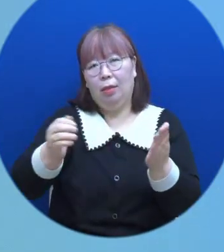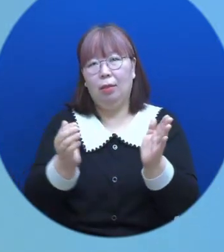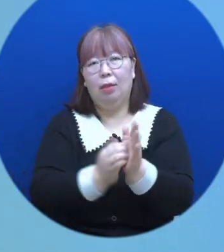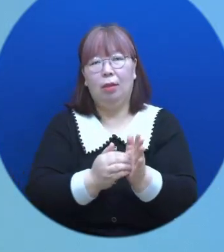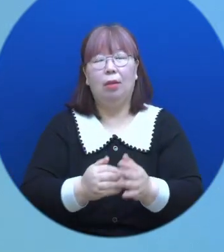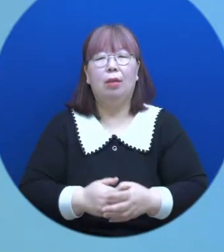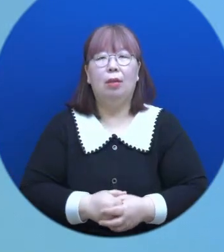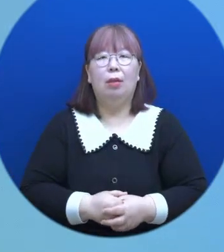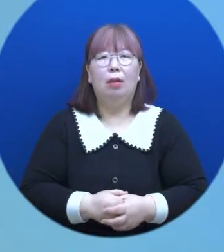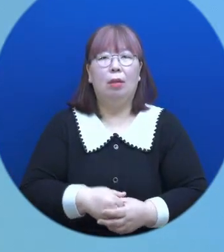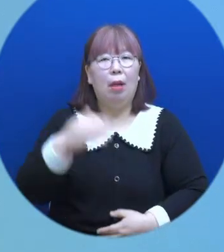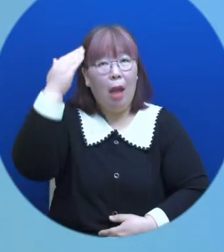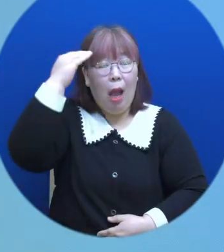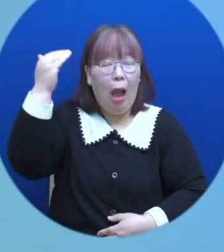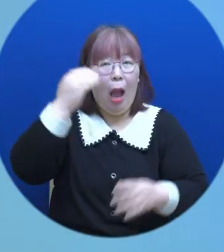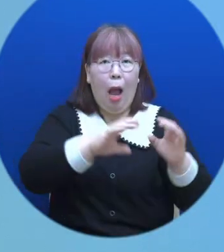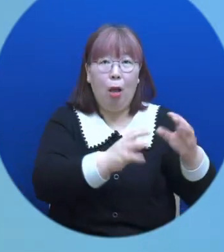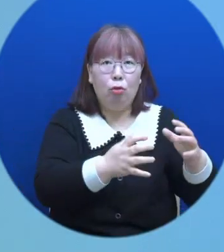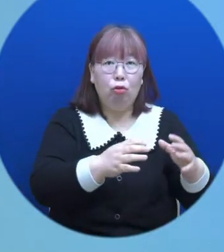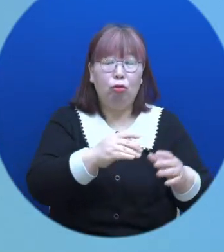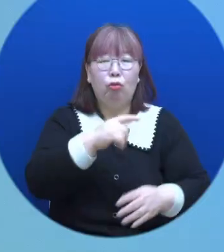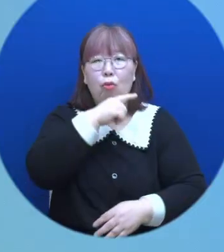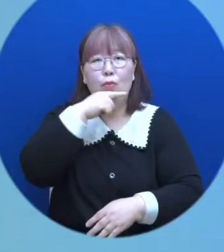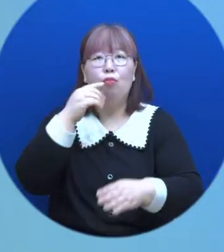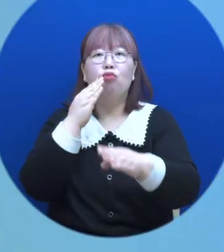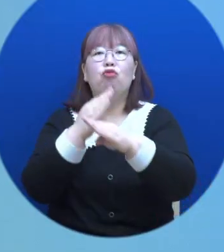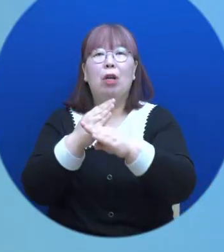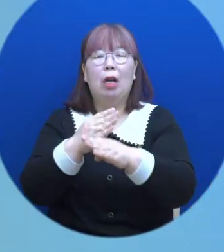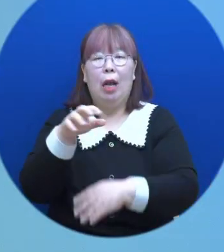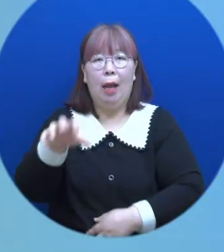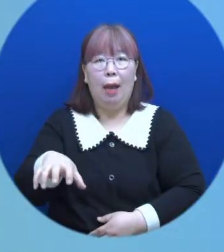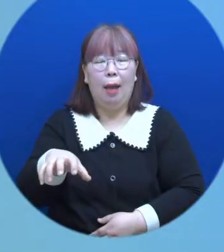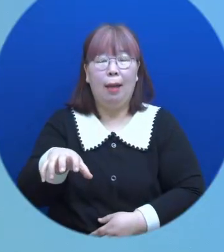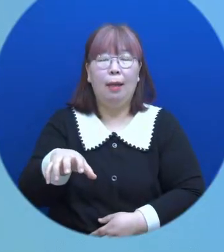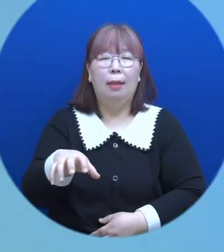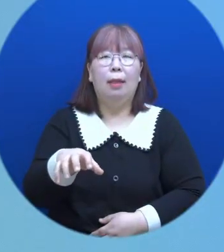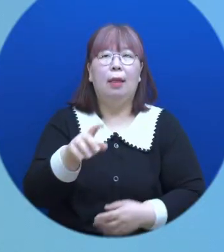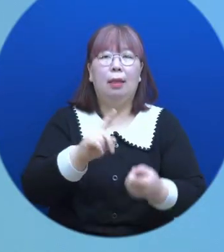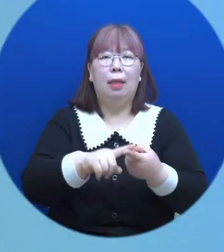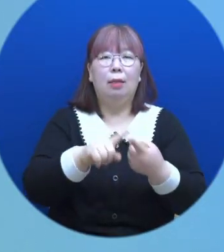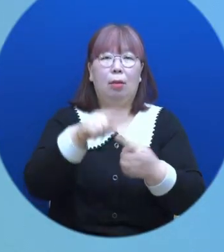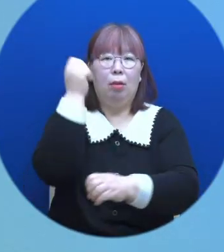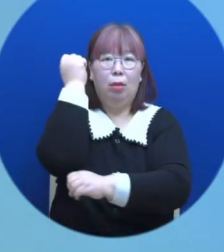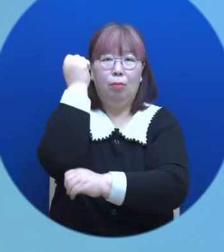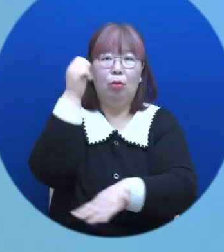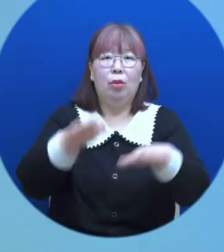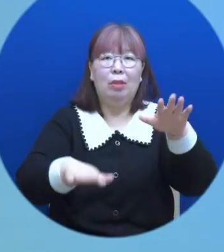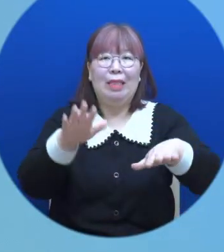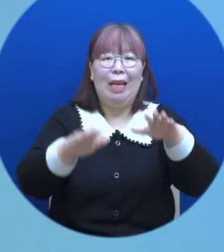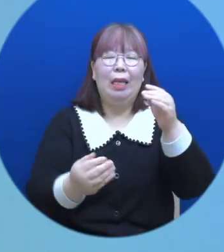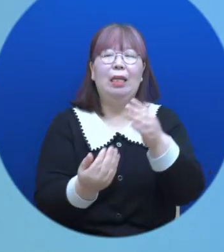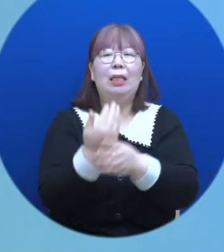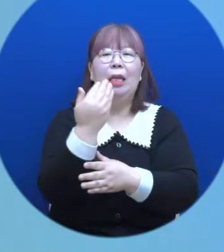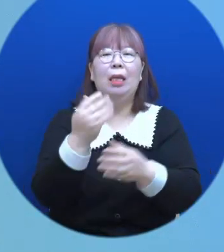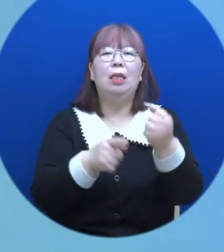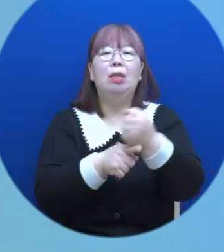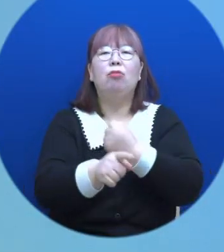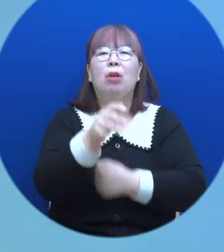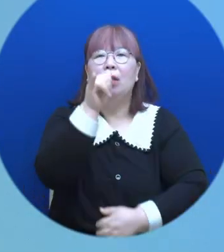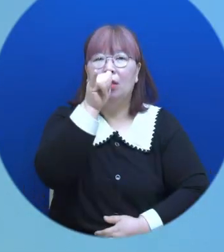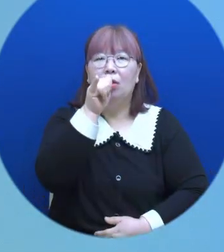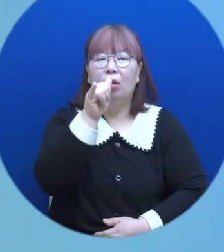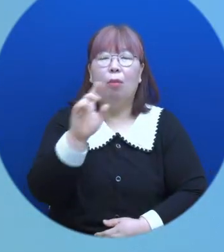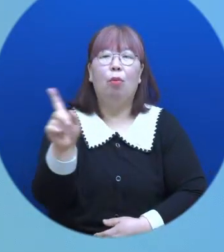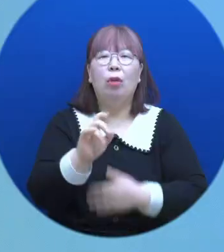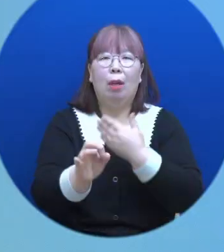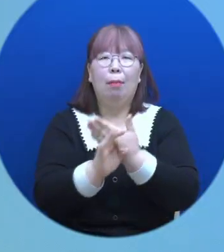대한민국이 북한과 경제적 근본적 차이가 되는 사건이 있었다. 그것을